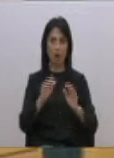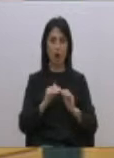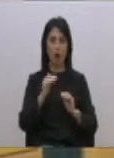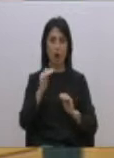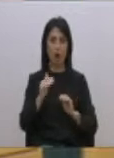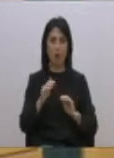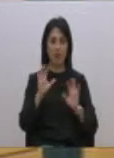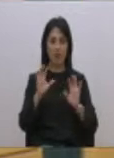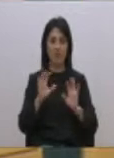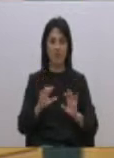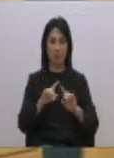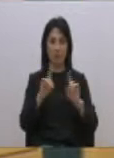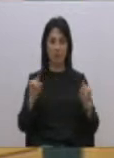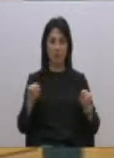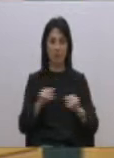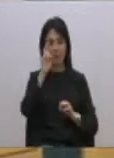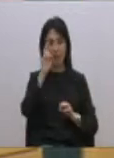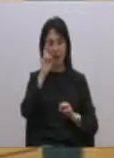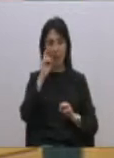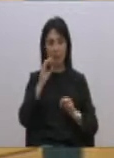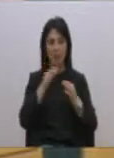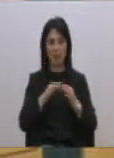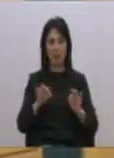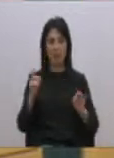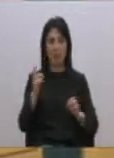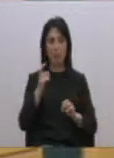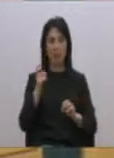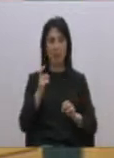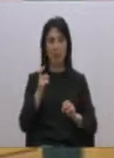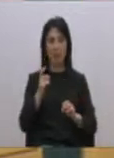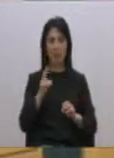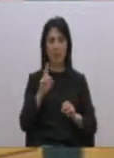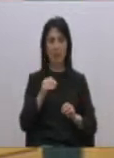კონსტიტუციური და საკანონმდებლო ჩარჩო პრინციპში უზრუნველყოფს ინდებლობას